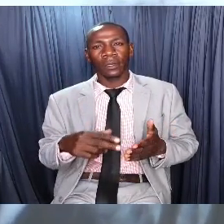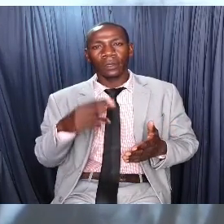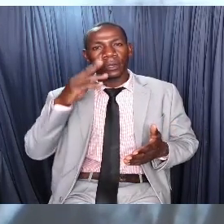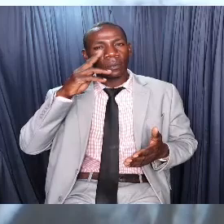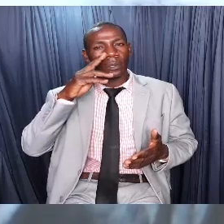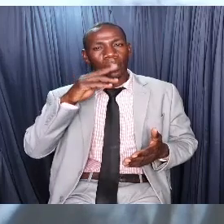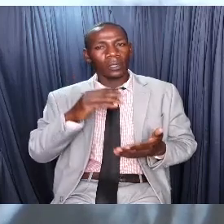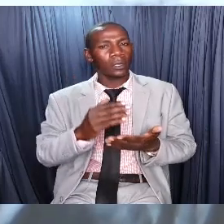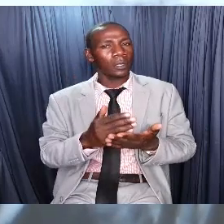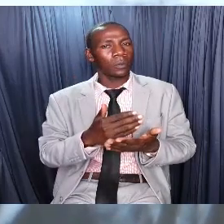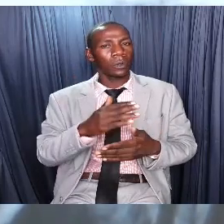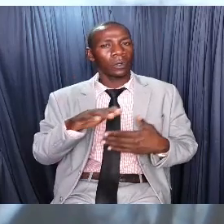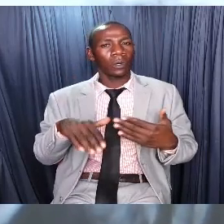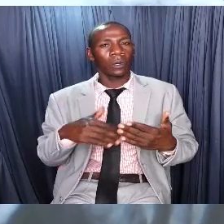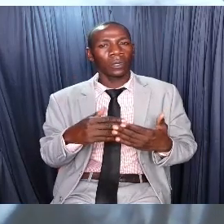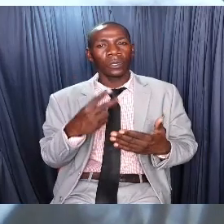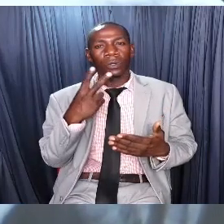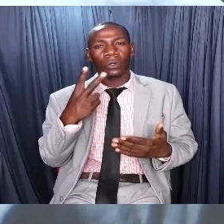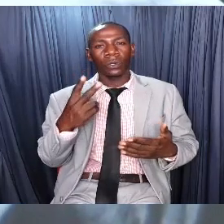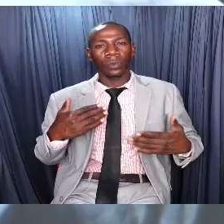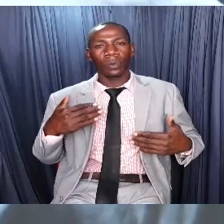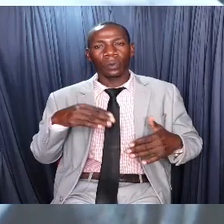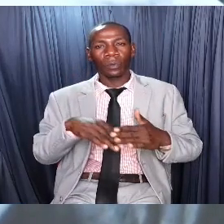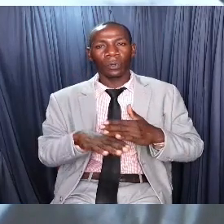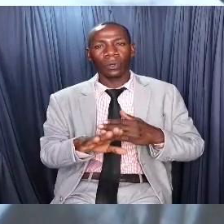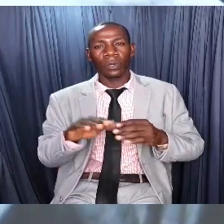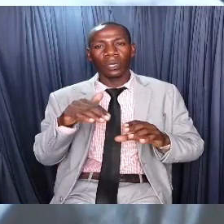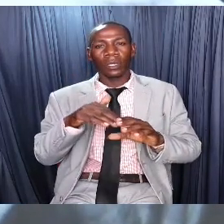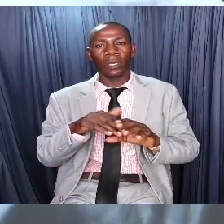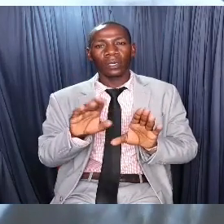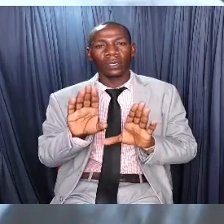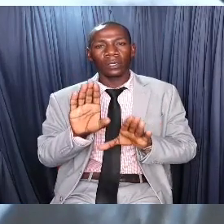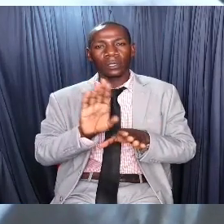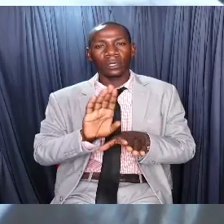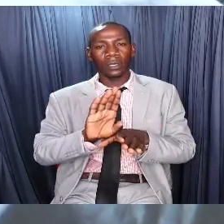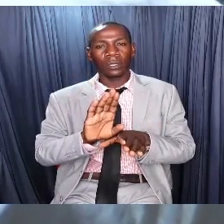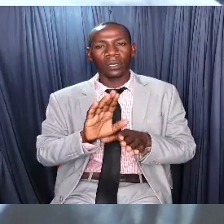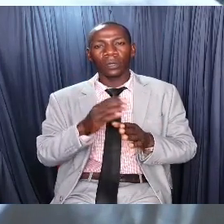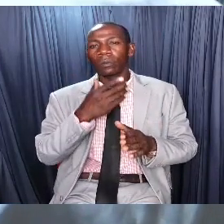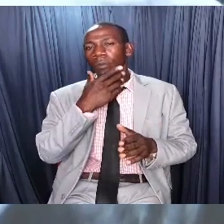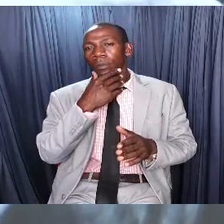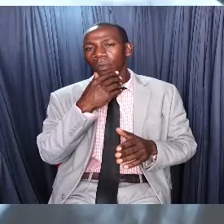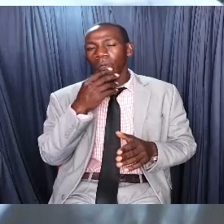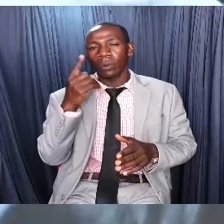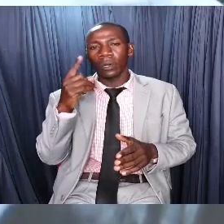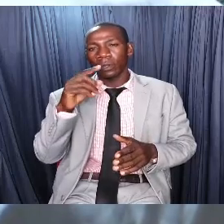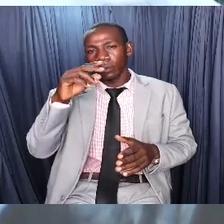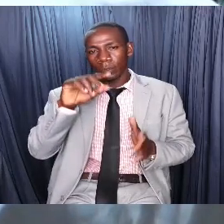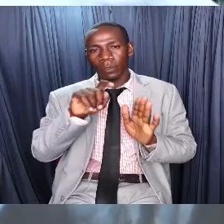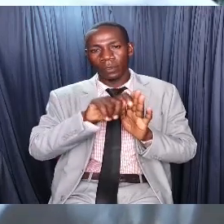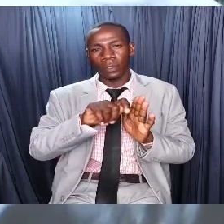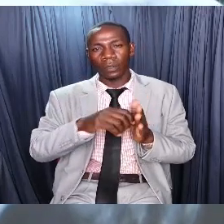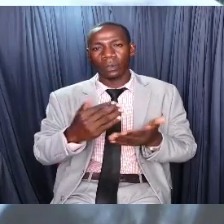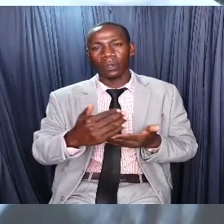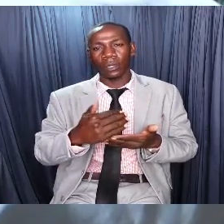wakiwadharau wengine wote. Watu wawili walipanda kwenda hekaluni kusali. Moja Farisayo, wa pili mtoza